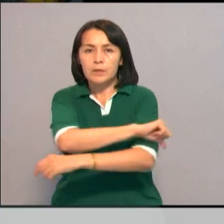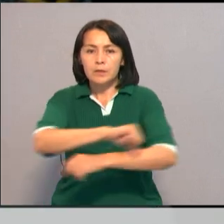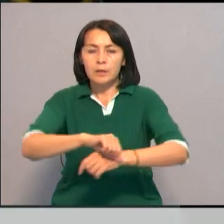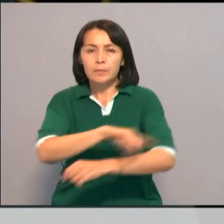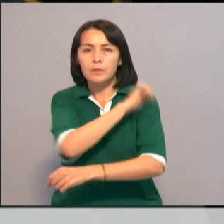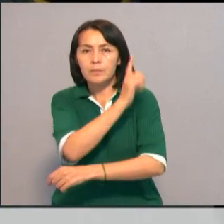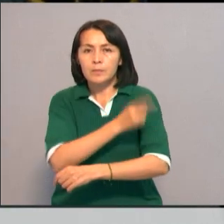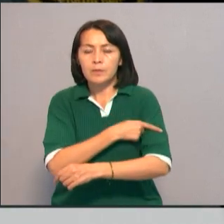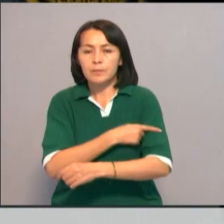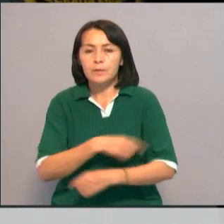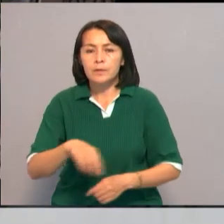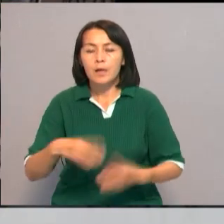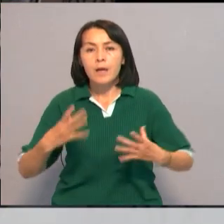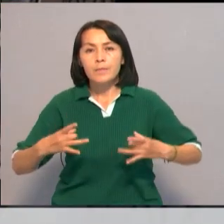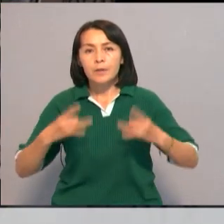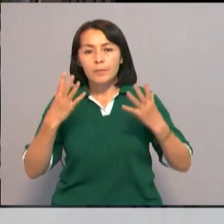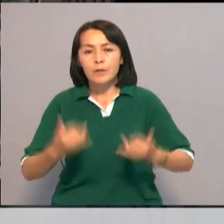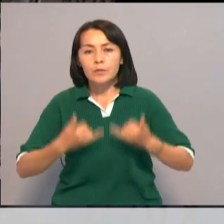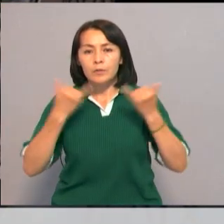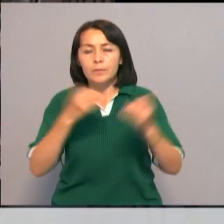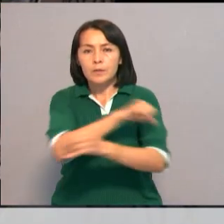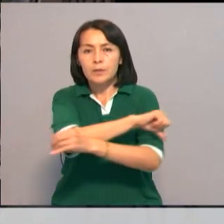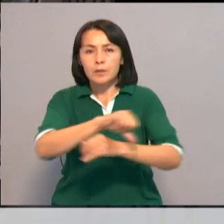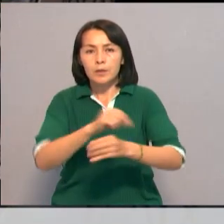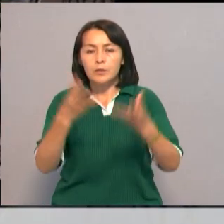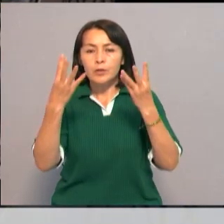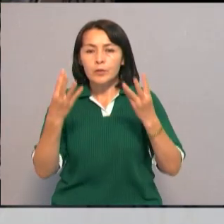болсын. Мейрамдарыңыз құтты болсын, шекарашылар күні.